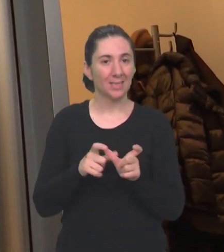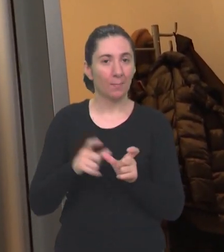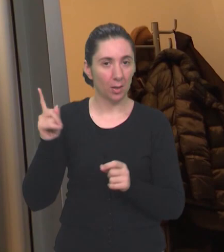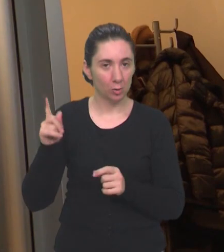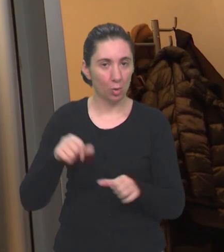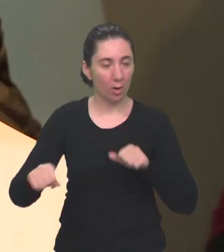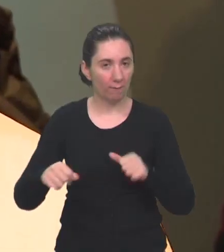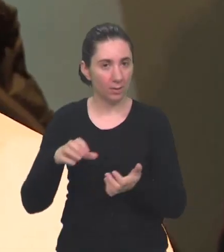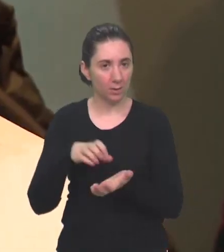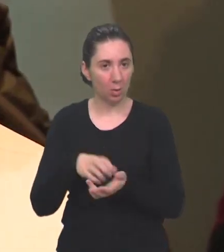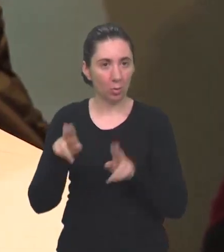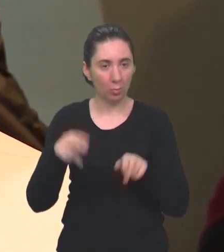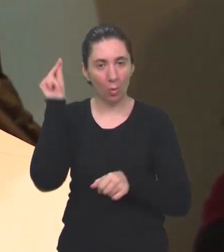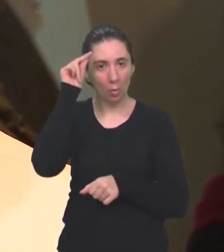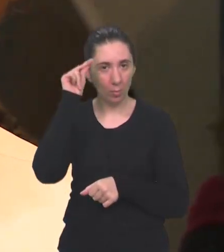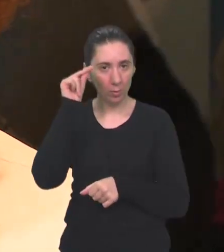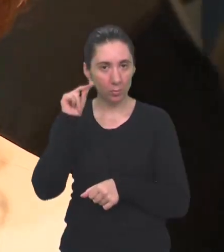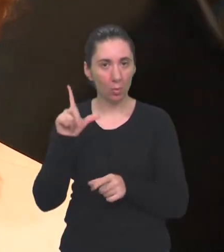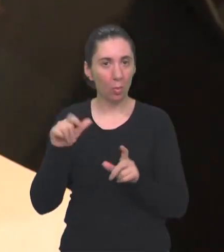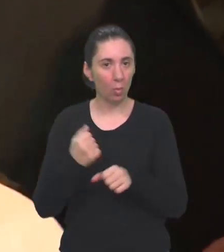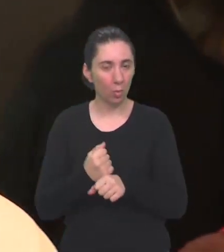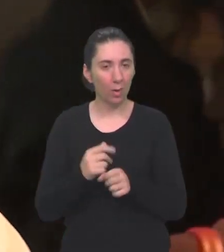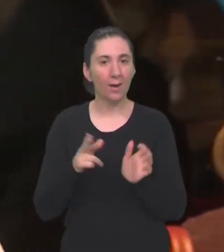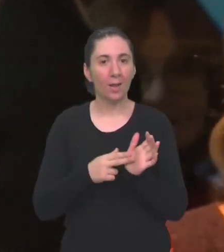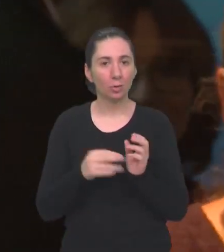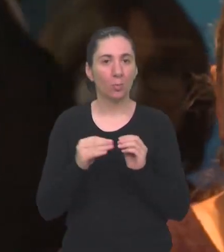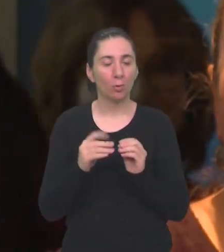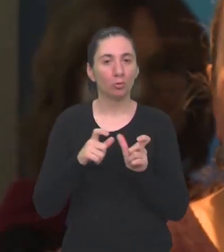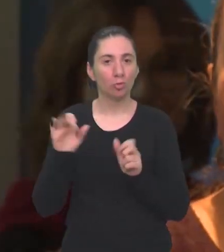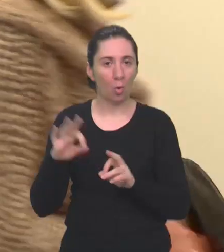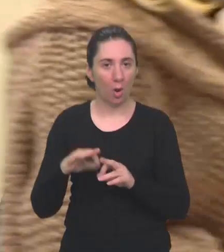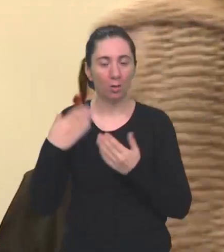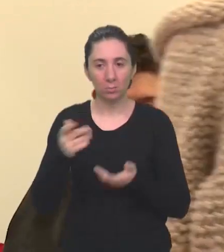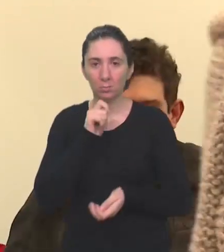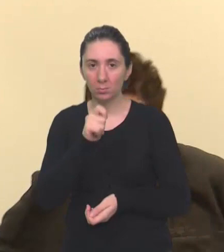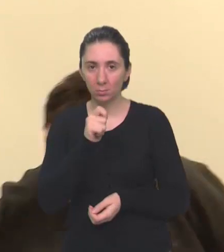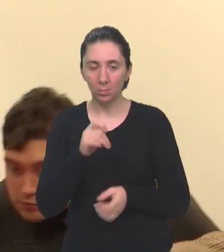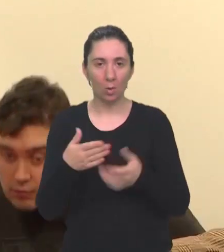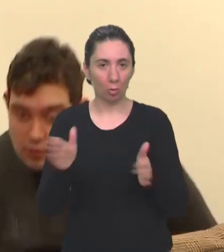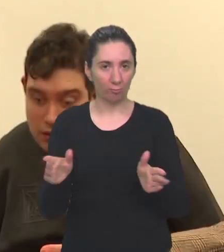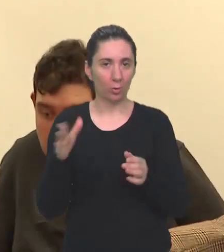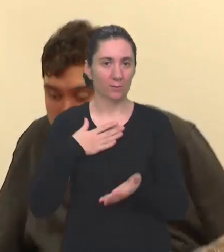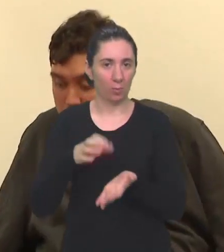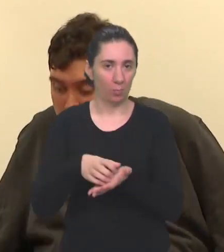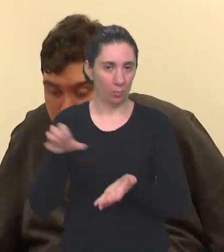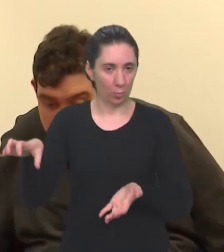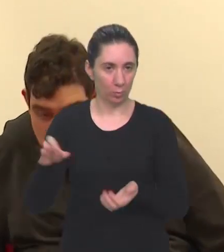Jastrebarskom. Ravnateljica Centra za odgoj i obrazovanje Lug, Nataša Grković-Šola, dala je izjavu povodom otvorenja podružnice. Pa iznimno